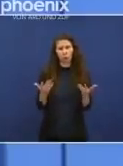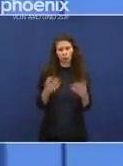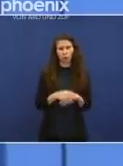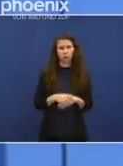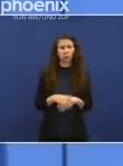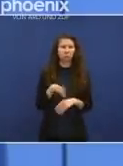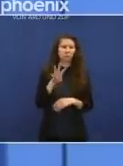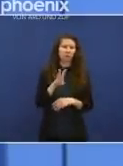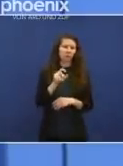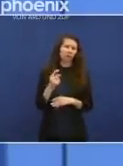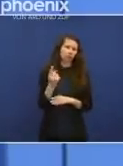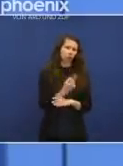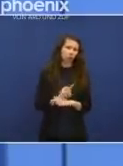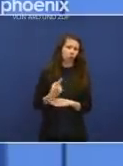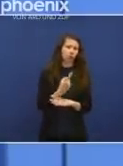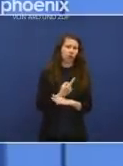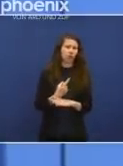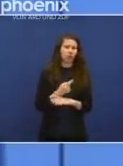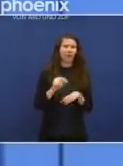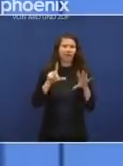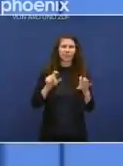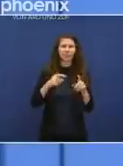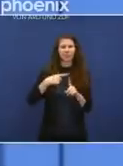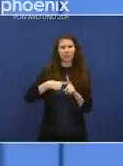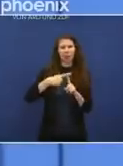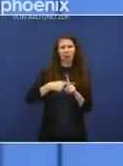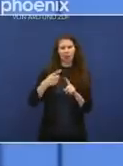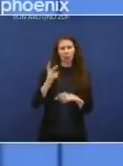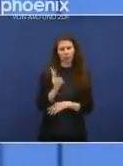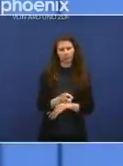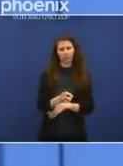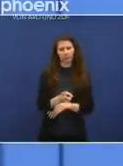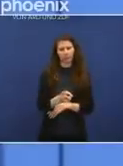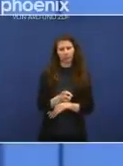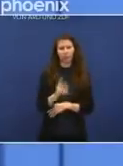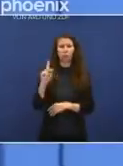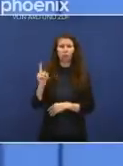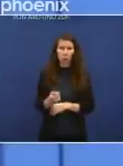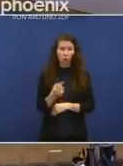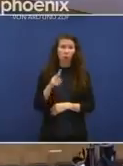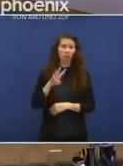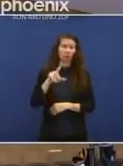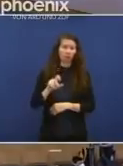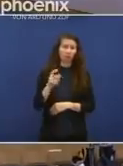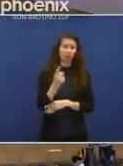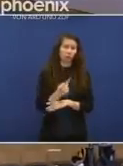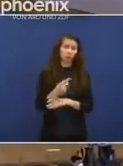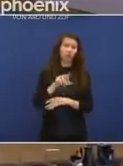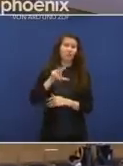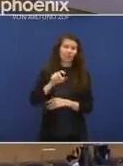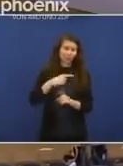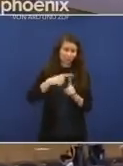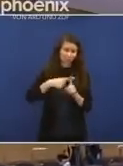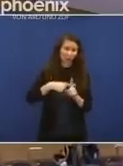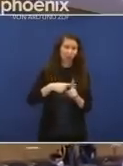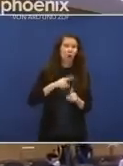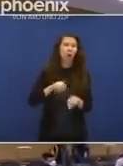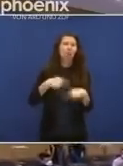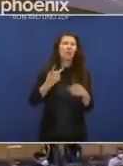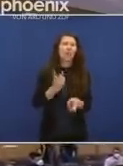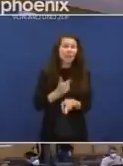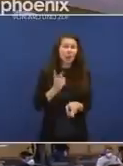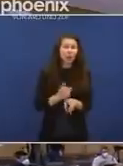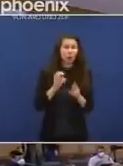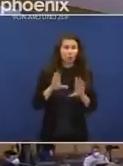24 Stunden bei 70 Grad und weitere 24 Stunden bei 30 Grad und dann immer noch einsetzbar müssten diese Masken